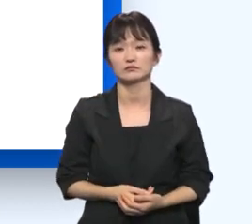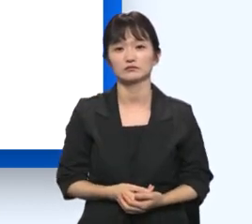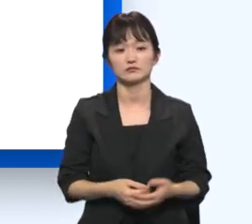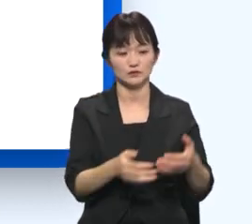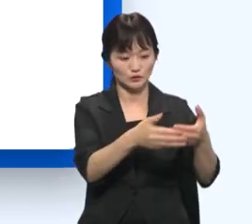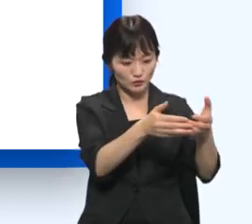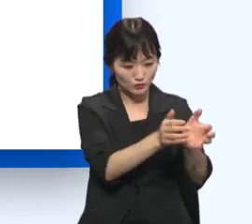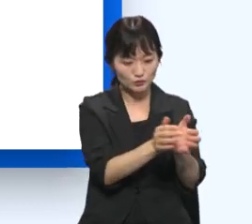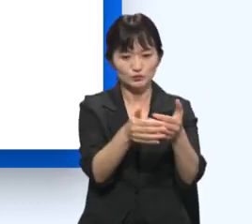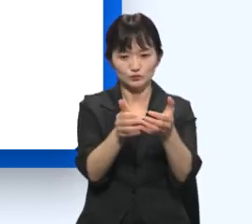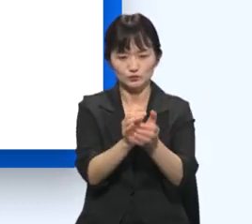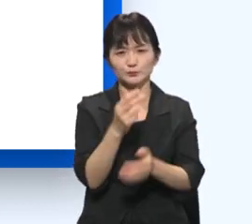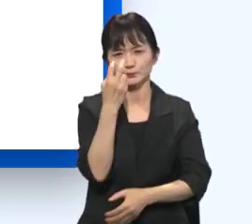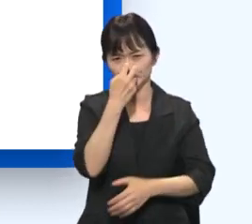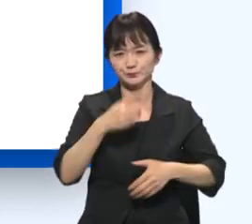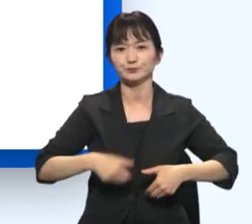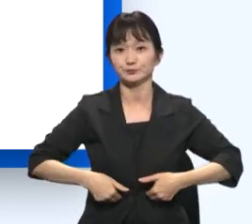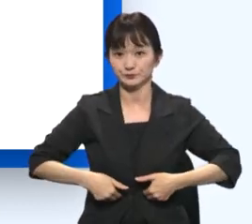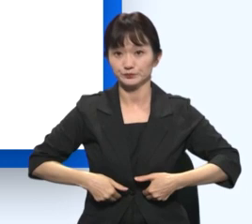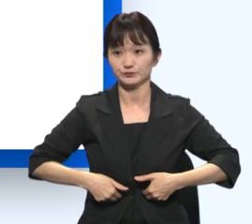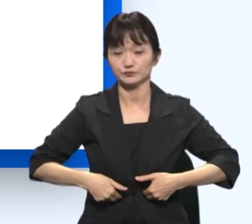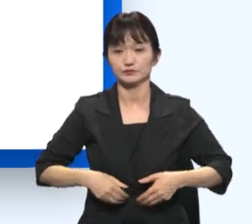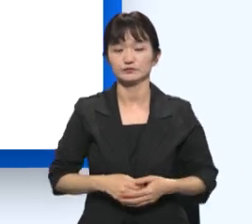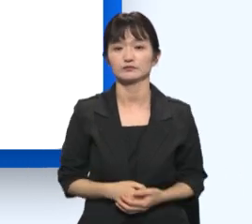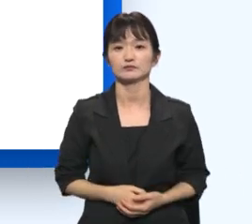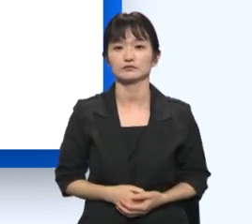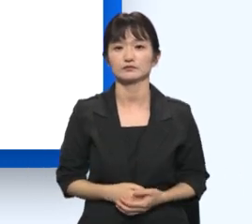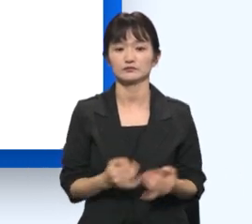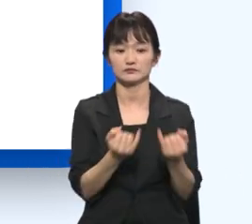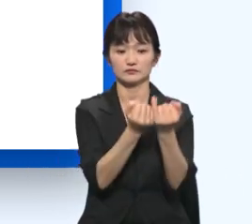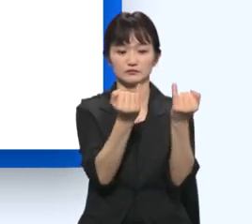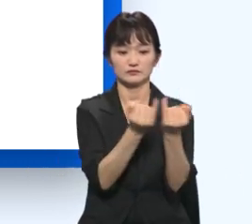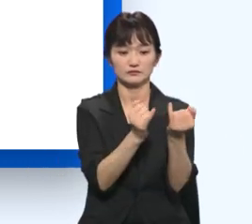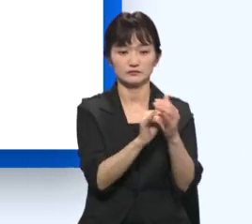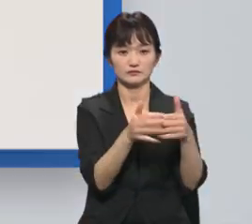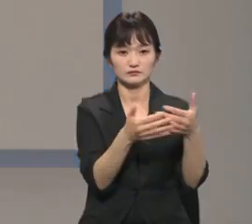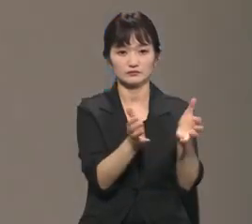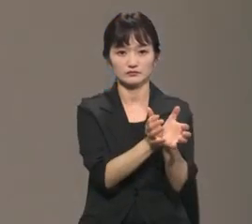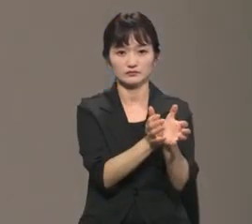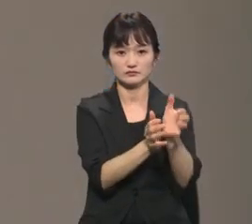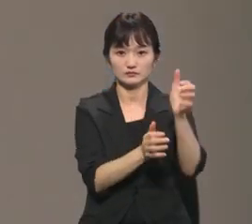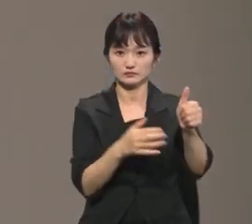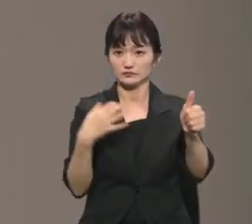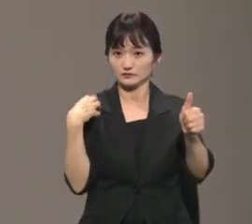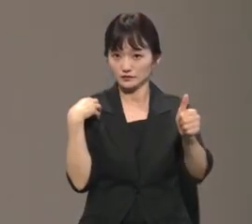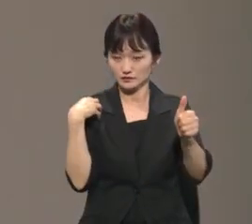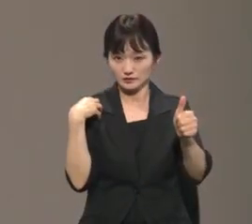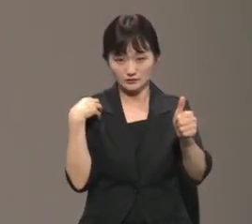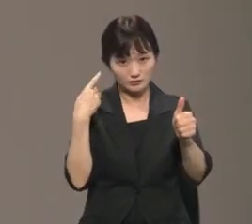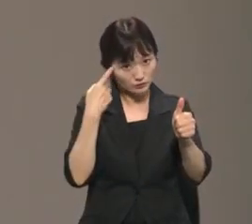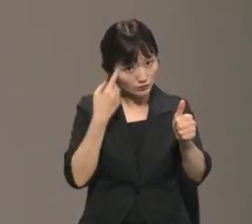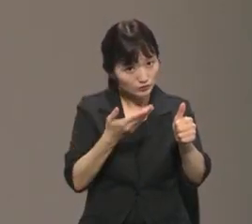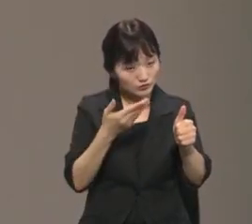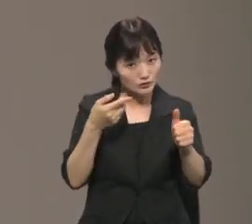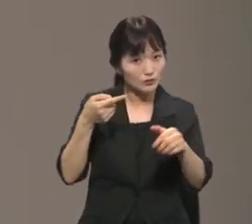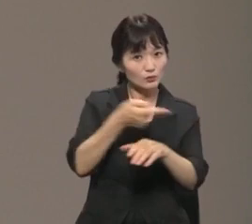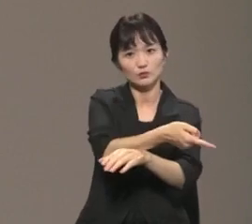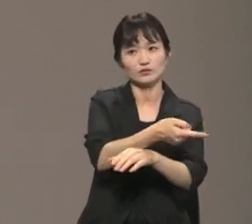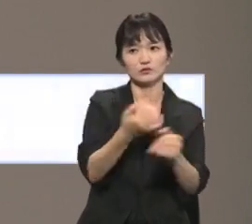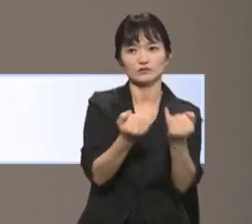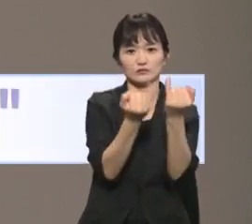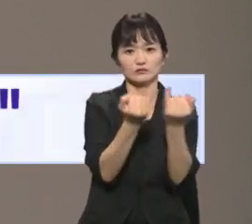생각을 하는데 다만이 상황에서 여가부 장관의 책임을 묻는 것을 넘어선 여가부 폐지를 주장하시는 분들에